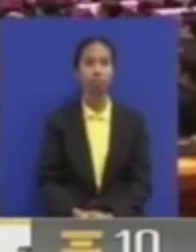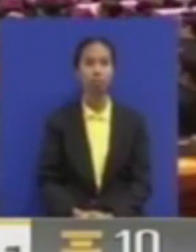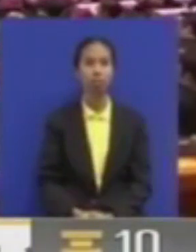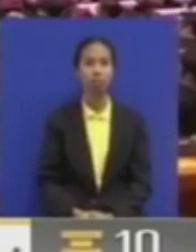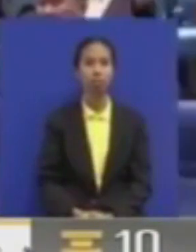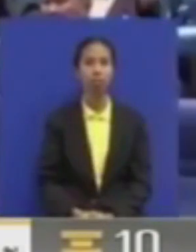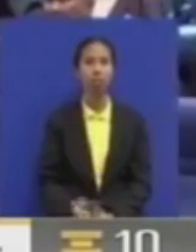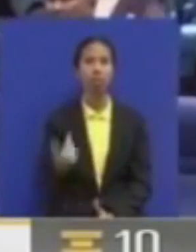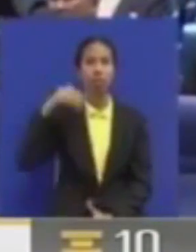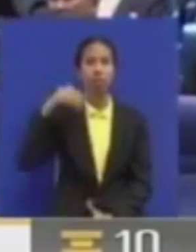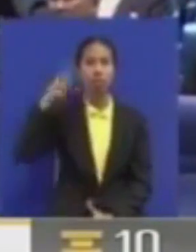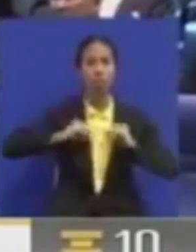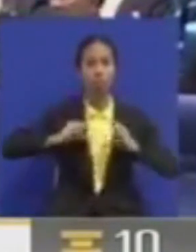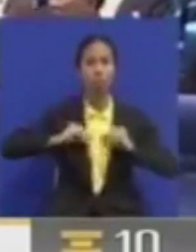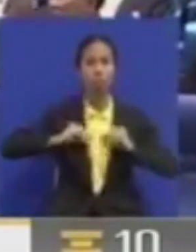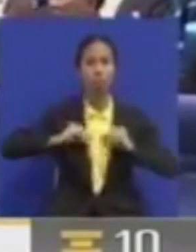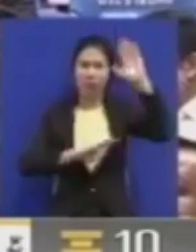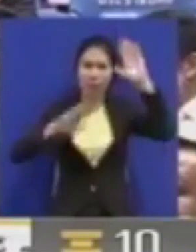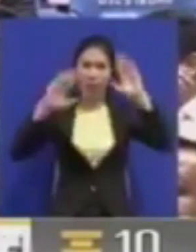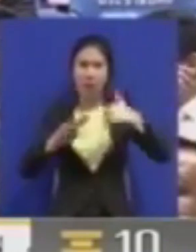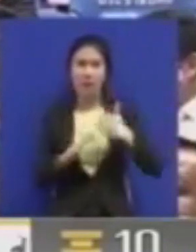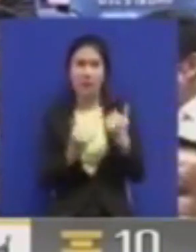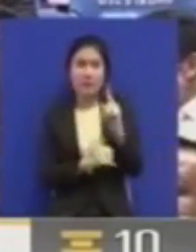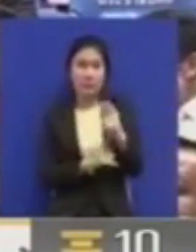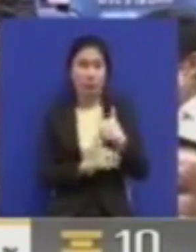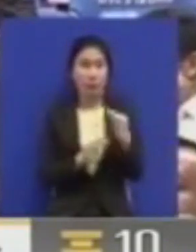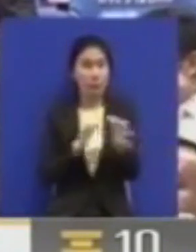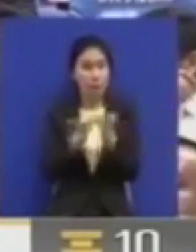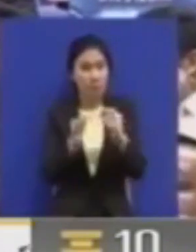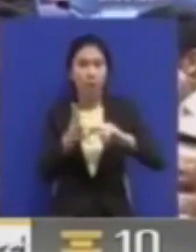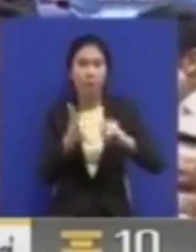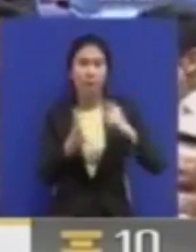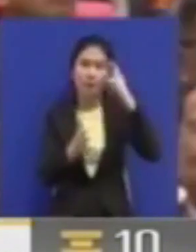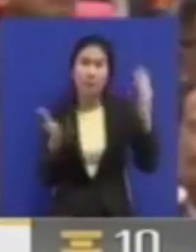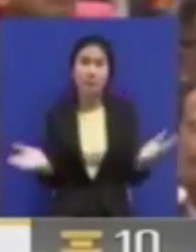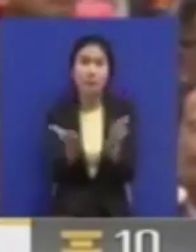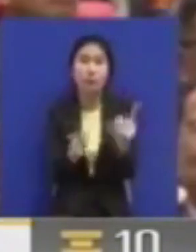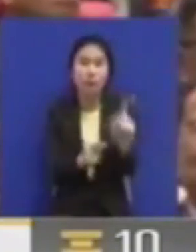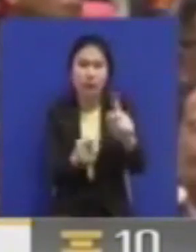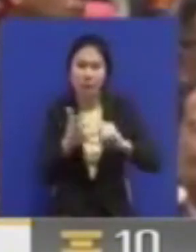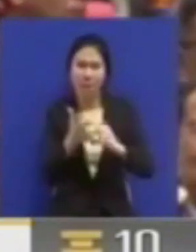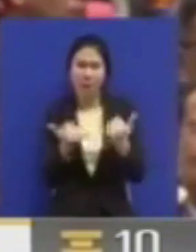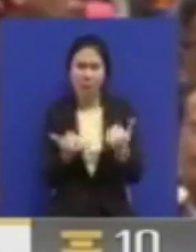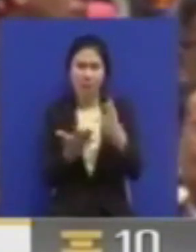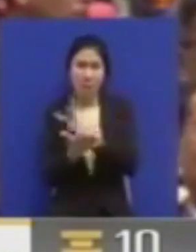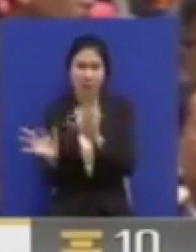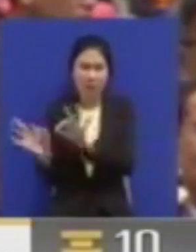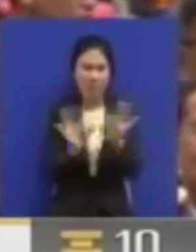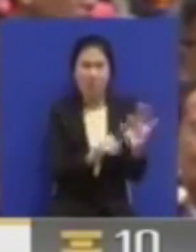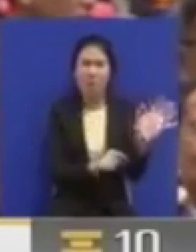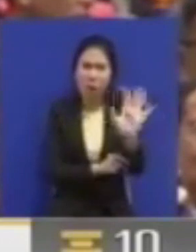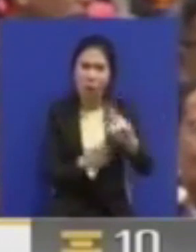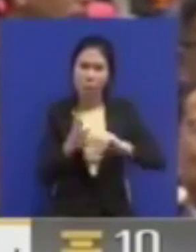ามีคณะ5คนของสสพลังประชารัฐเนี่ยที่บอกว่าไปโหวตผิดฝ ั่งทำไมล่ะ นั่นหนึ่งนะ แล้วทำไมเทพไทยเขาออกเสียงเพราะอะไรล่ะ ใช่แล้วเท